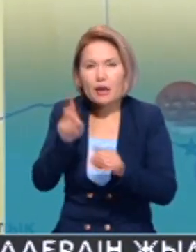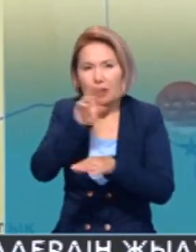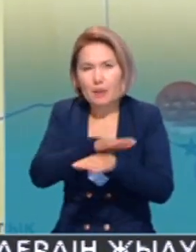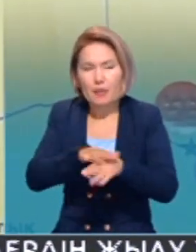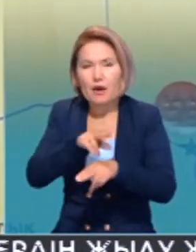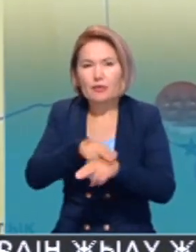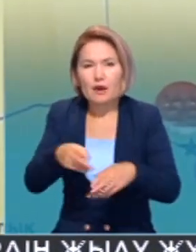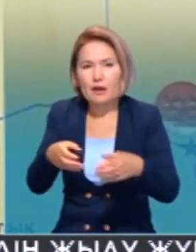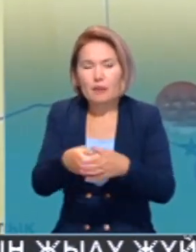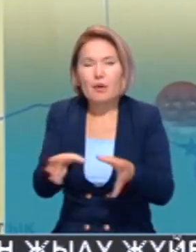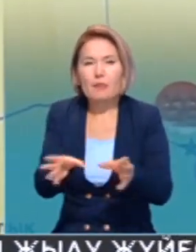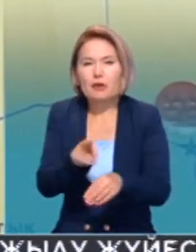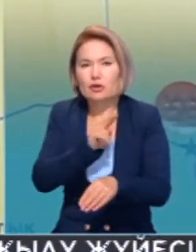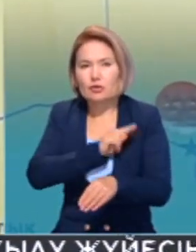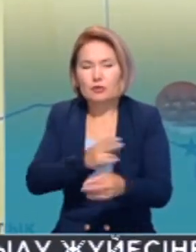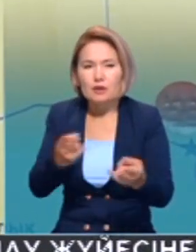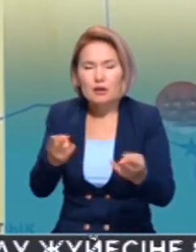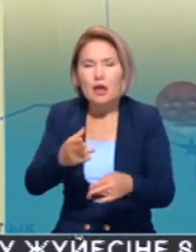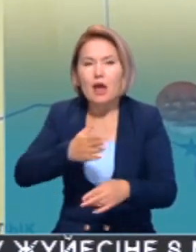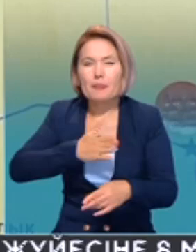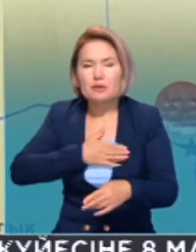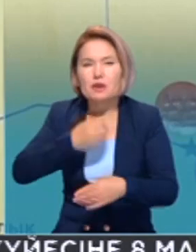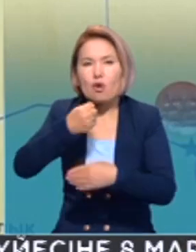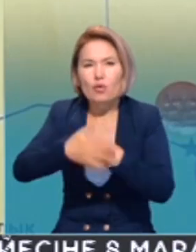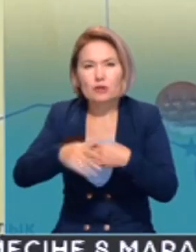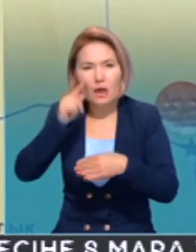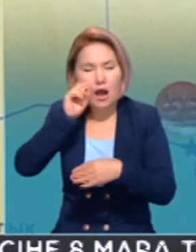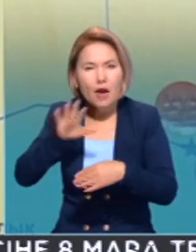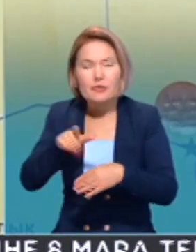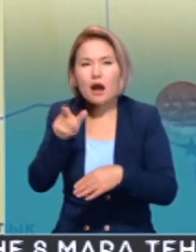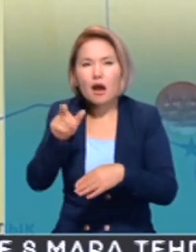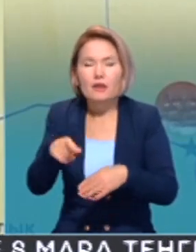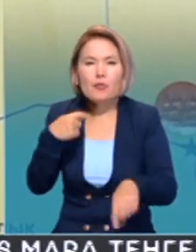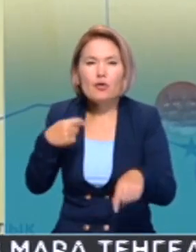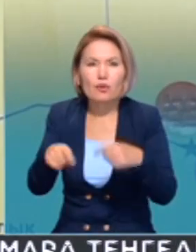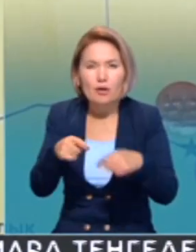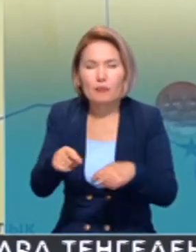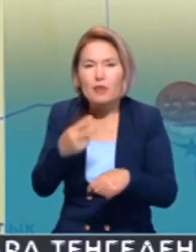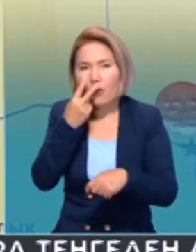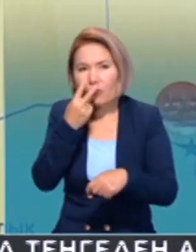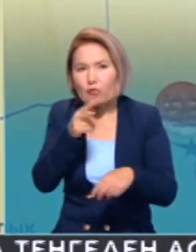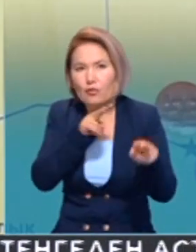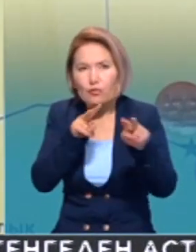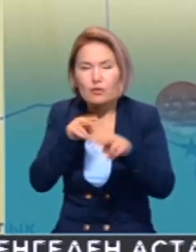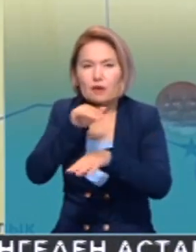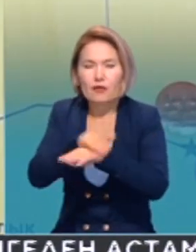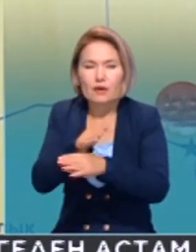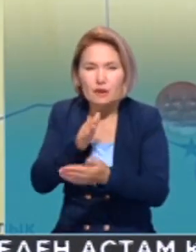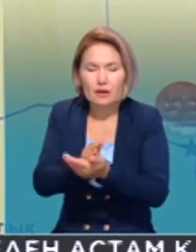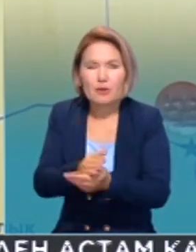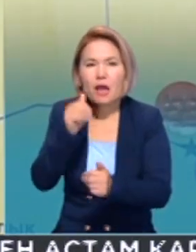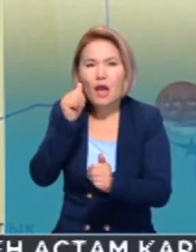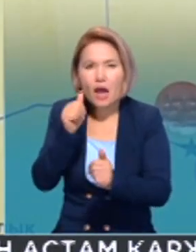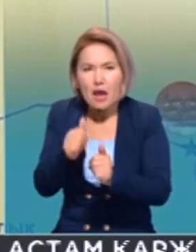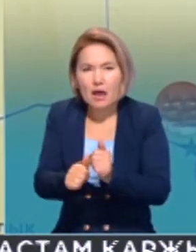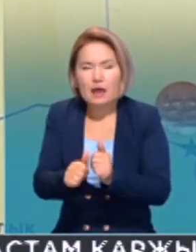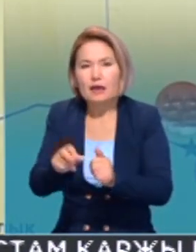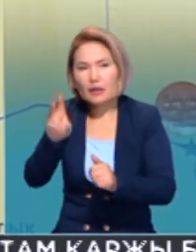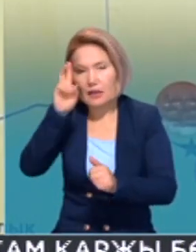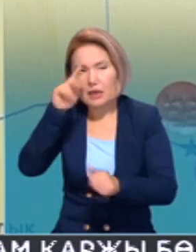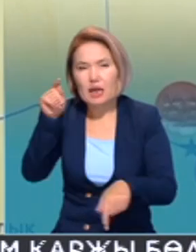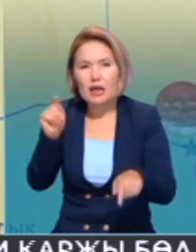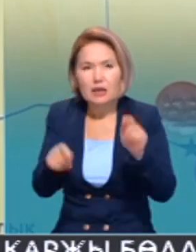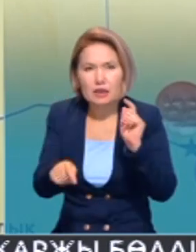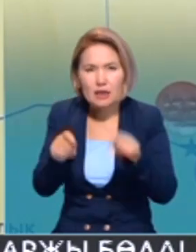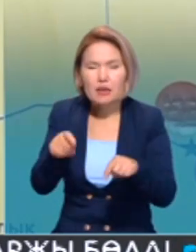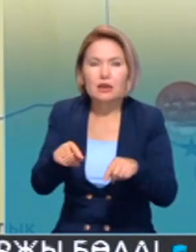қорғау органдары өзара байланыста болу керек. Біз Орталық Азияда адам саудасымен күрес қалай жүріп жатқанын көріп отырмыз. Бүгінгі форум әр елден келген сарапшылар мен